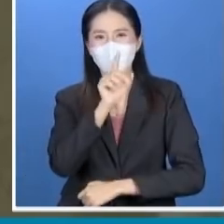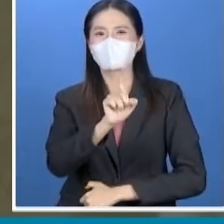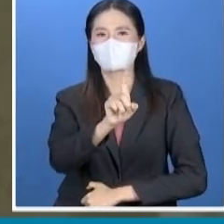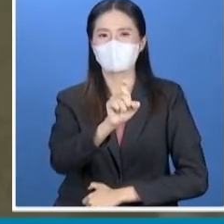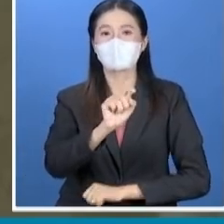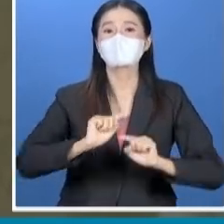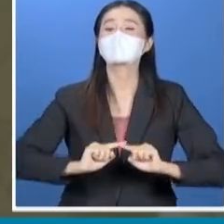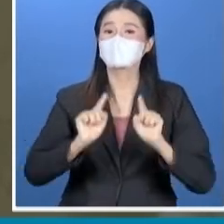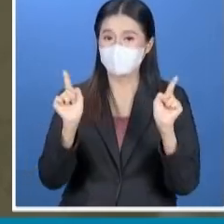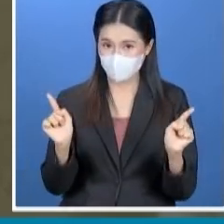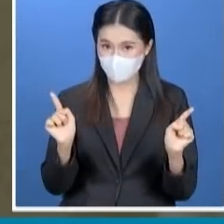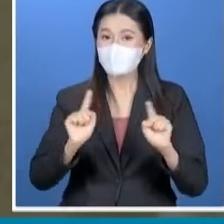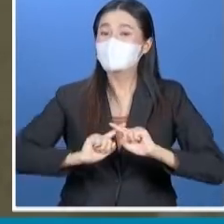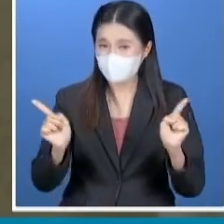ครับ